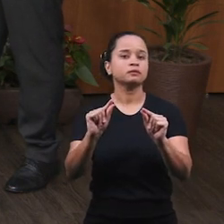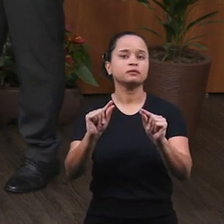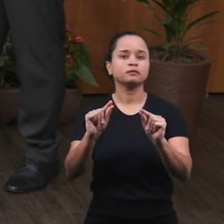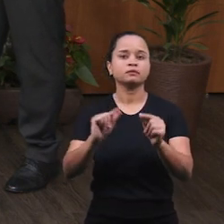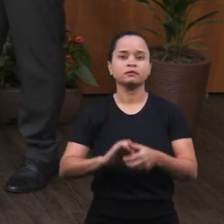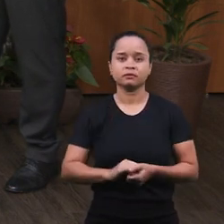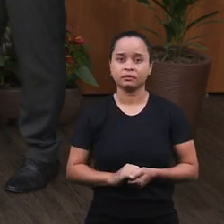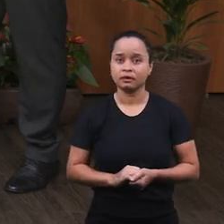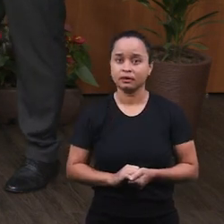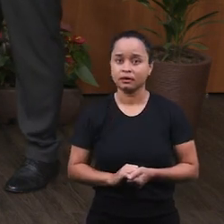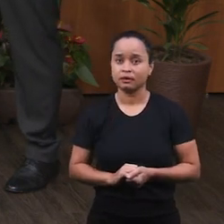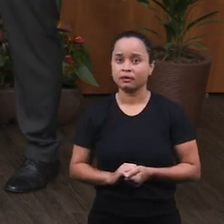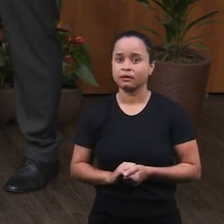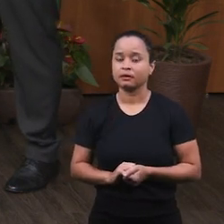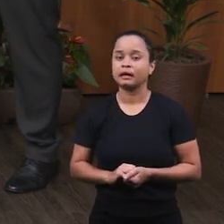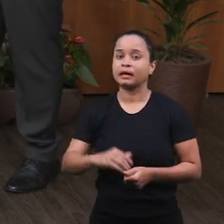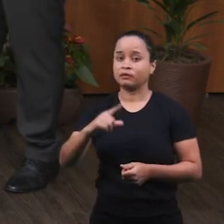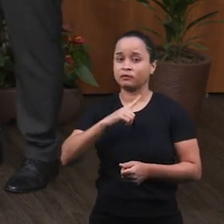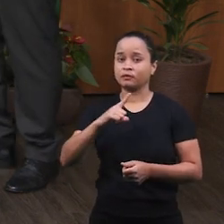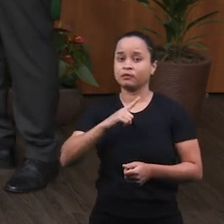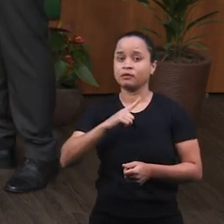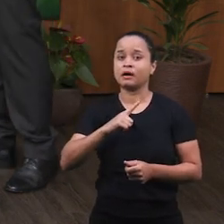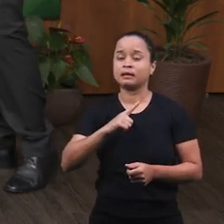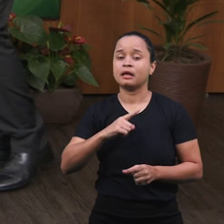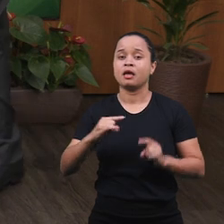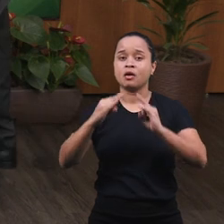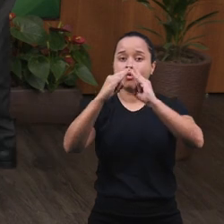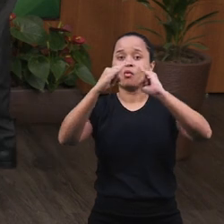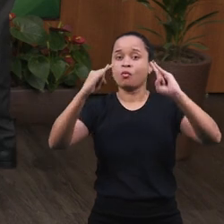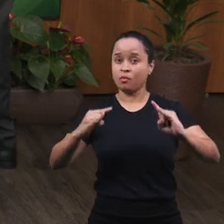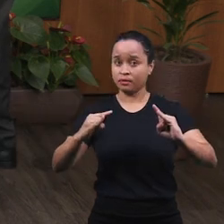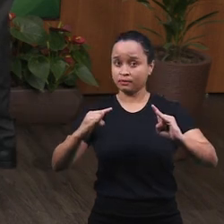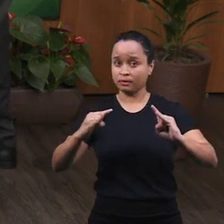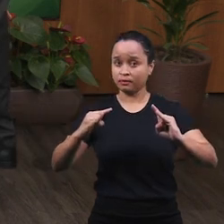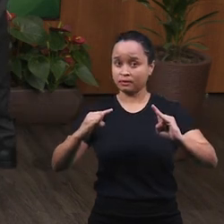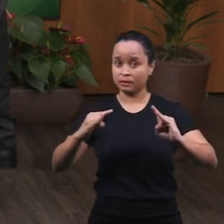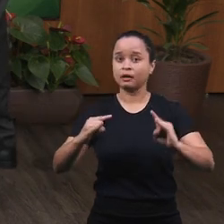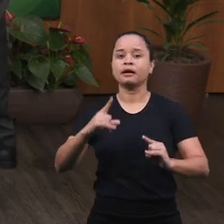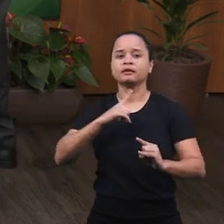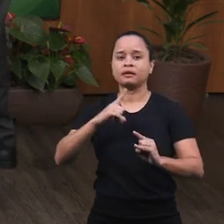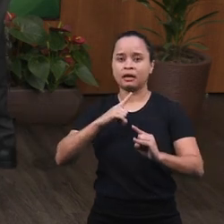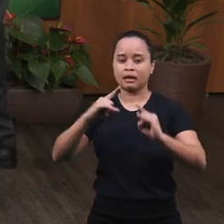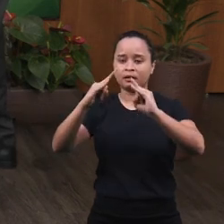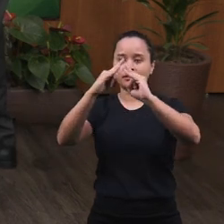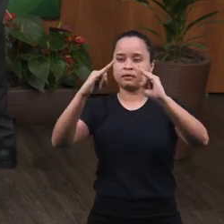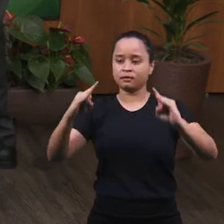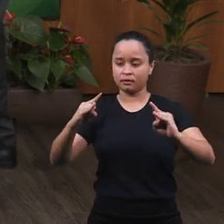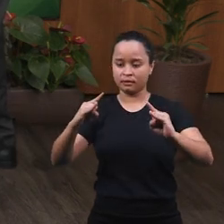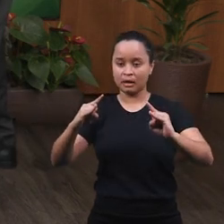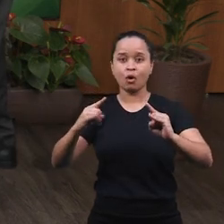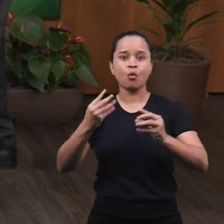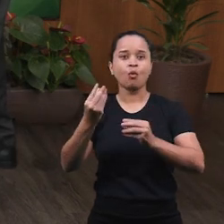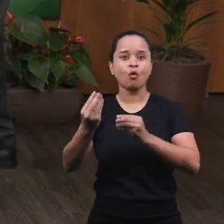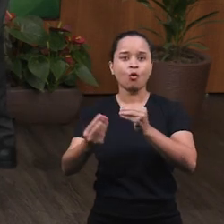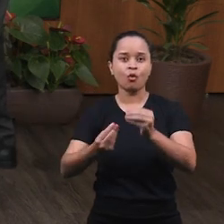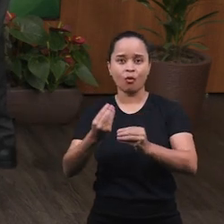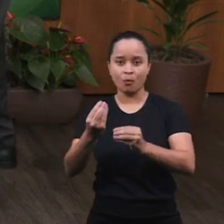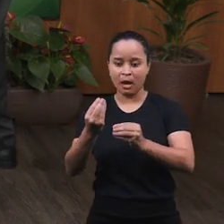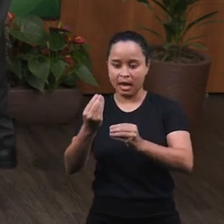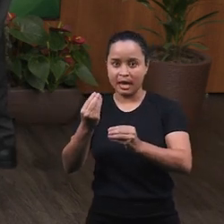et ils marchaient presque tous les jours. Donc le tabernacle, il était monté, il était